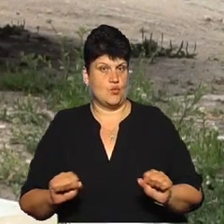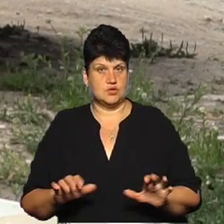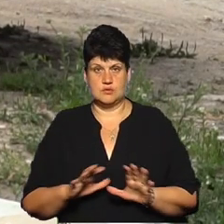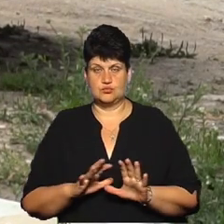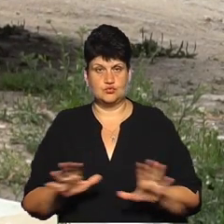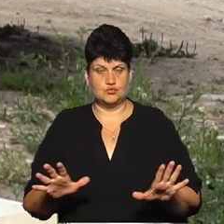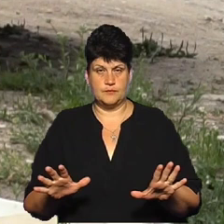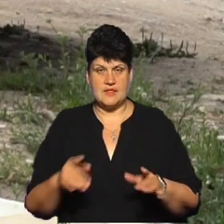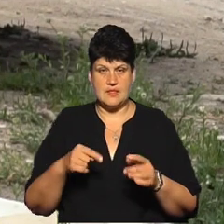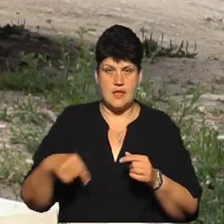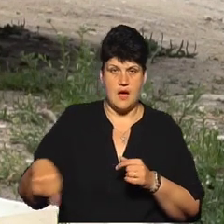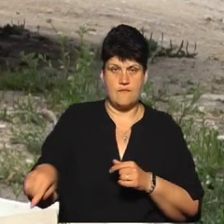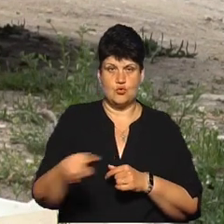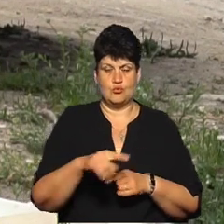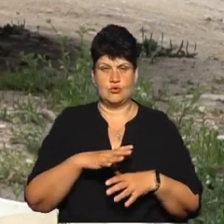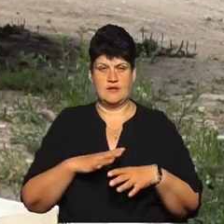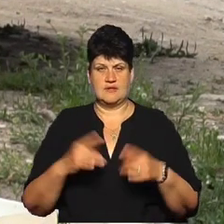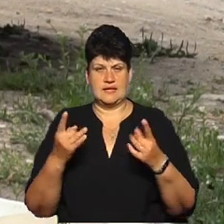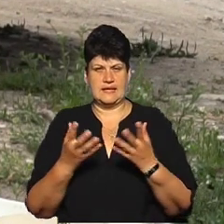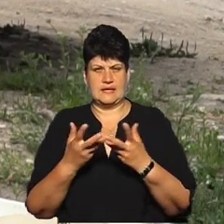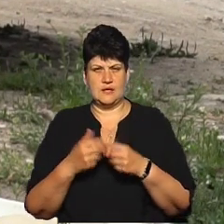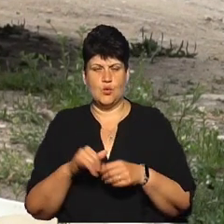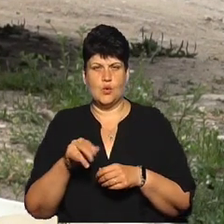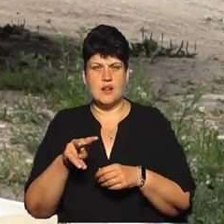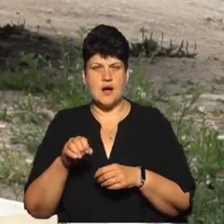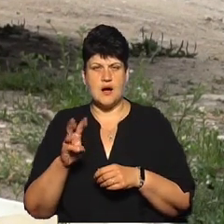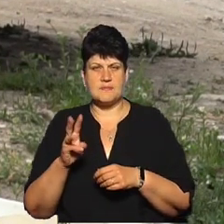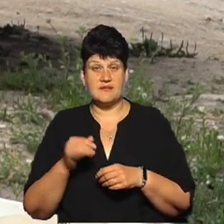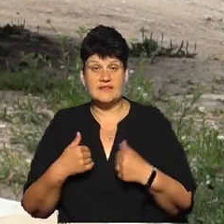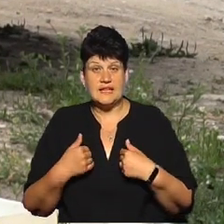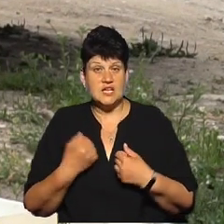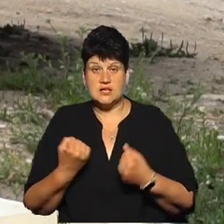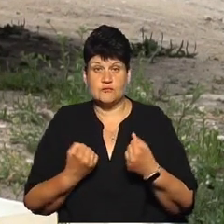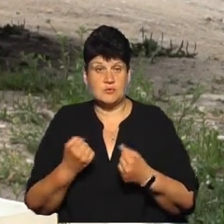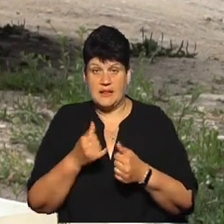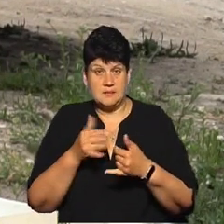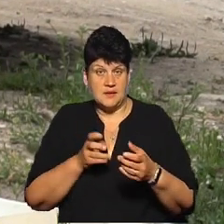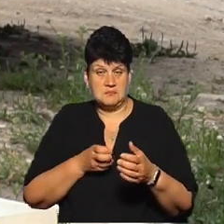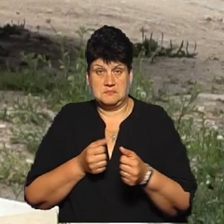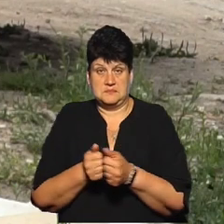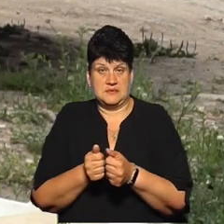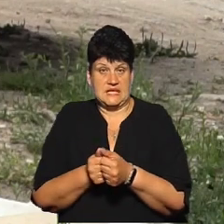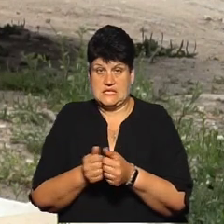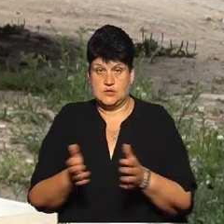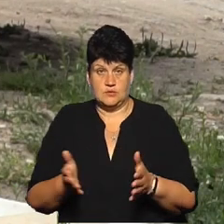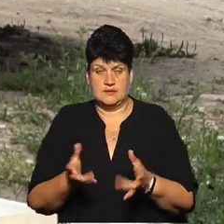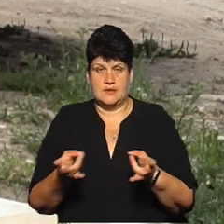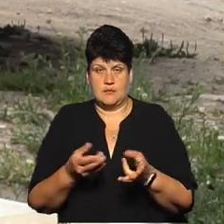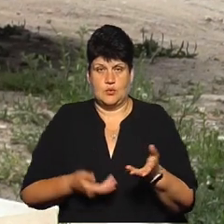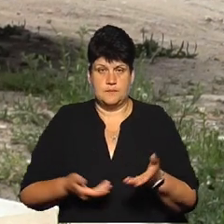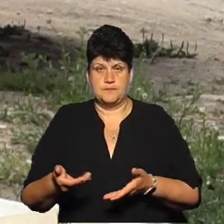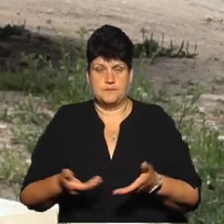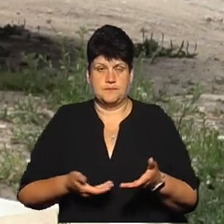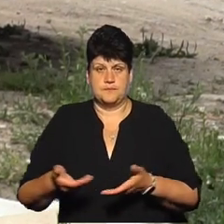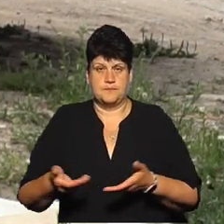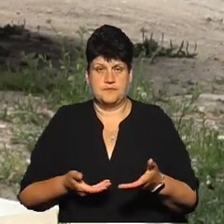круги було велика кількість уламків, і наш автомобіль не міг наблизитись близько. Значить, приходилося ходити в поле, брати